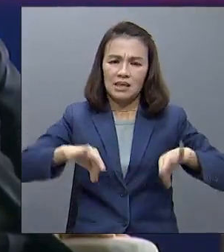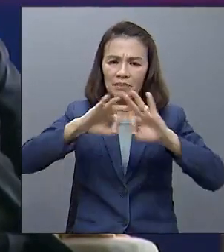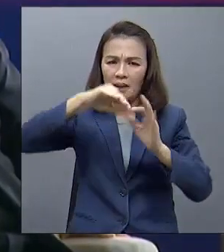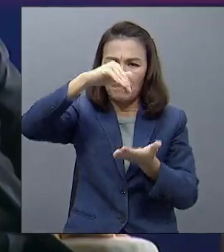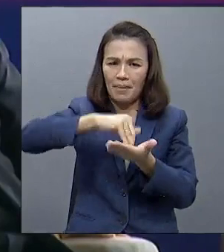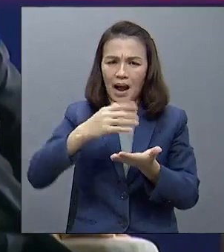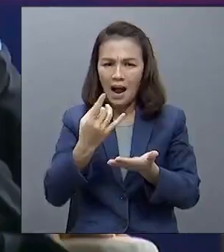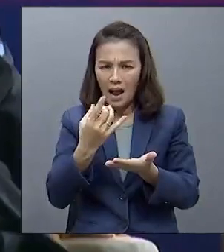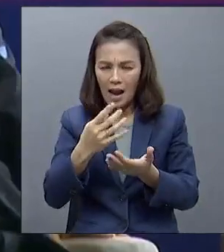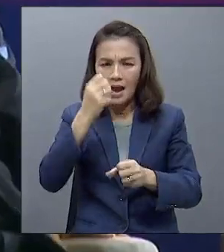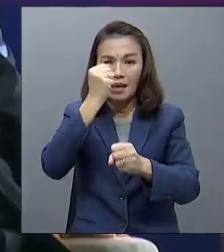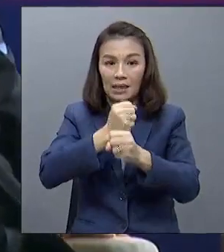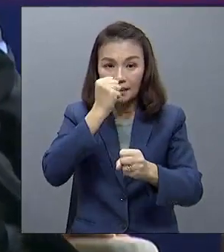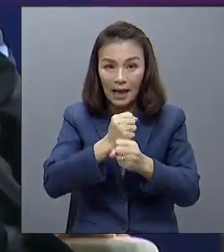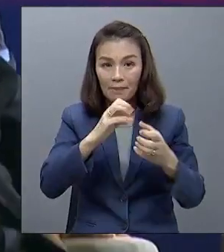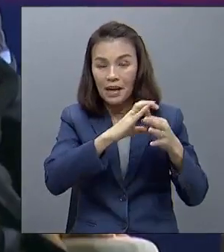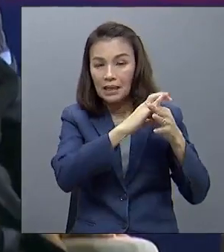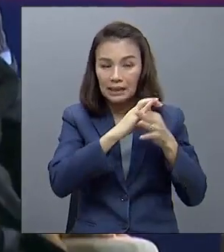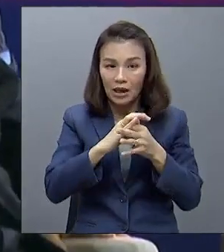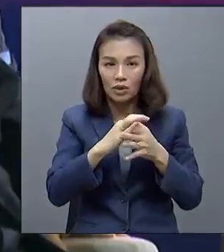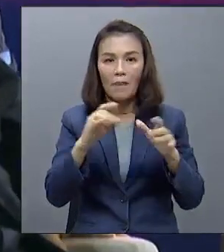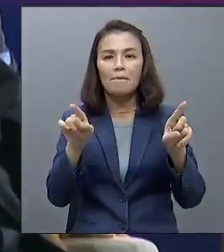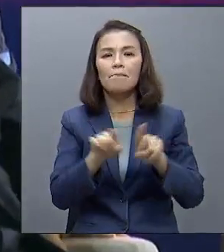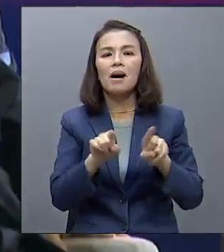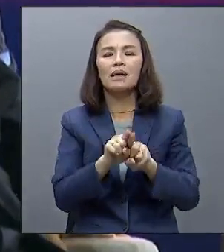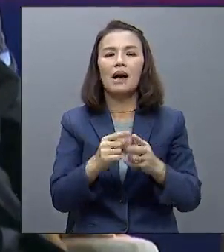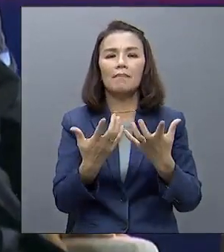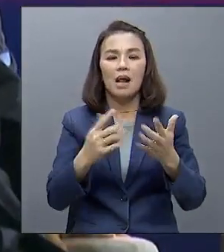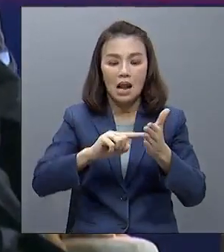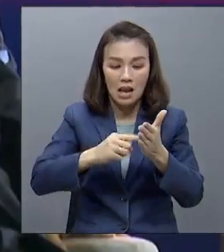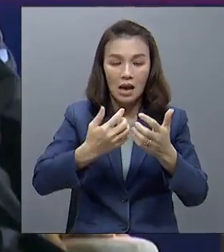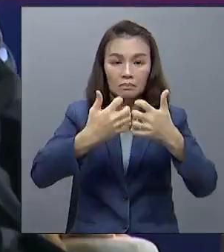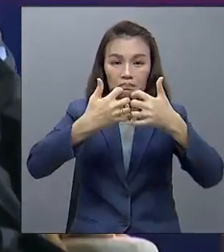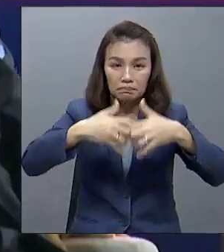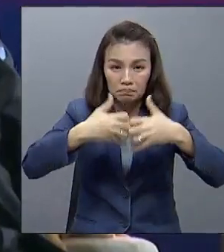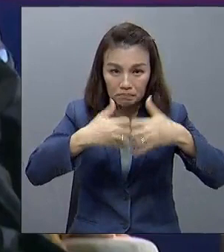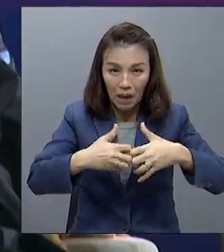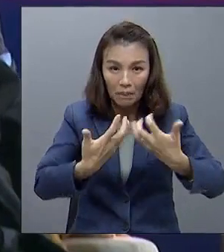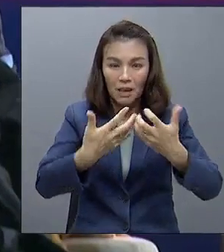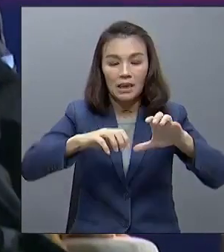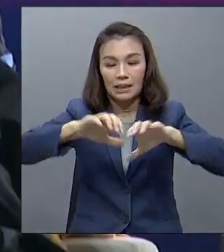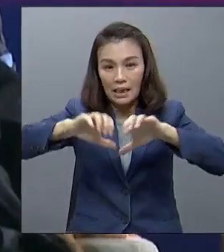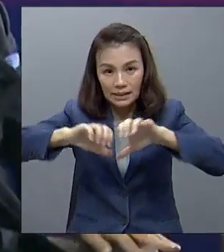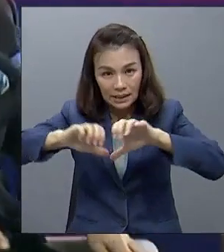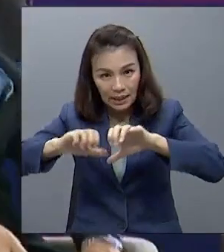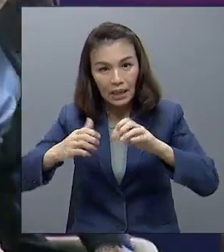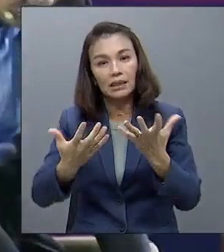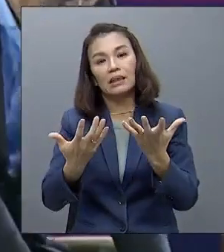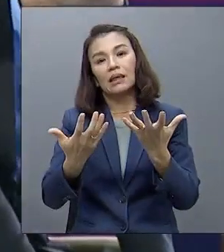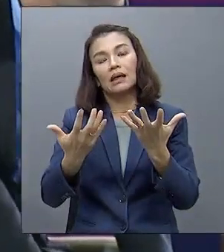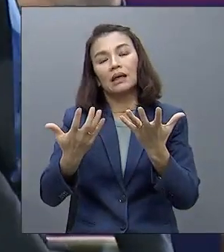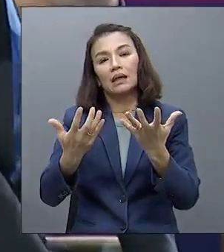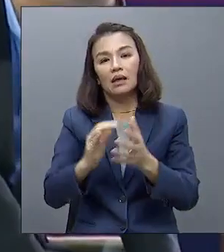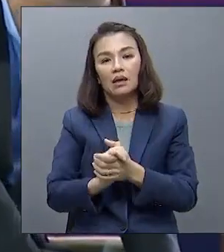Activeโปรโมเตอร์ออกซิสแอน Common postalityหมายความว่าเราจะเป็นผู้ที่